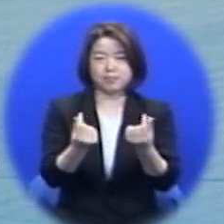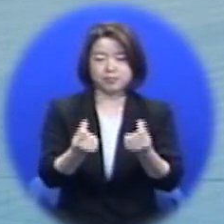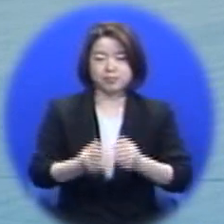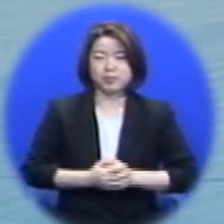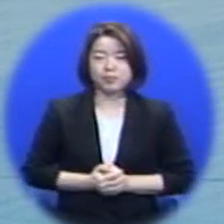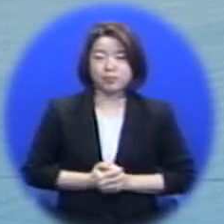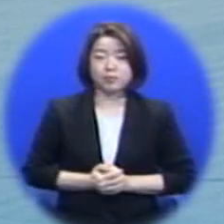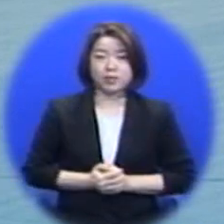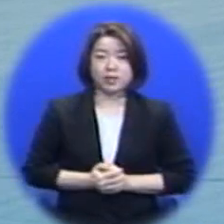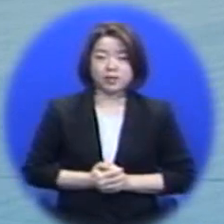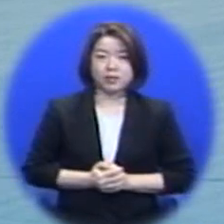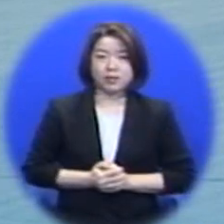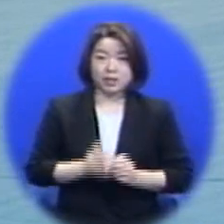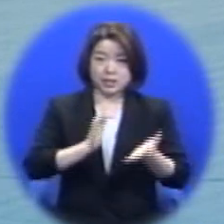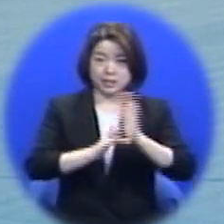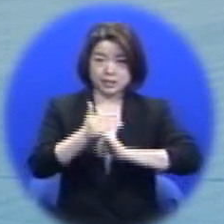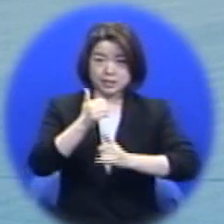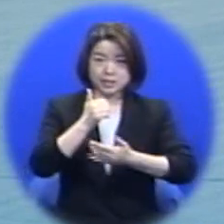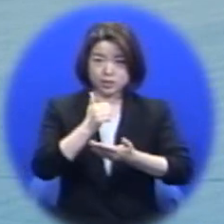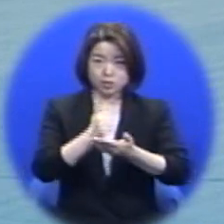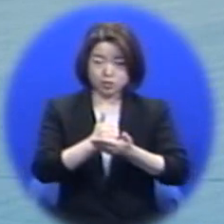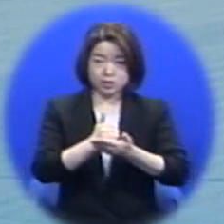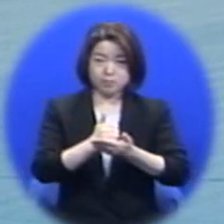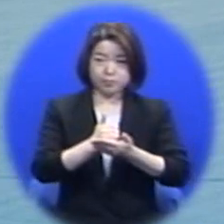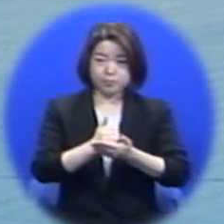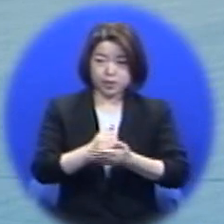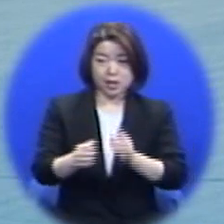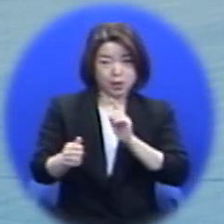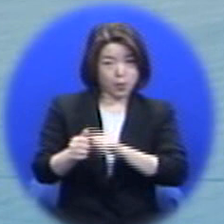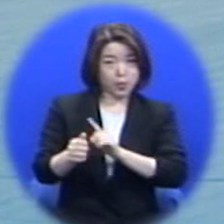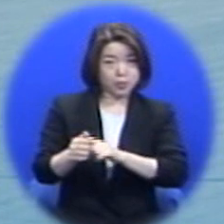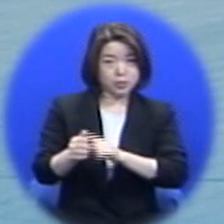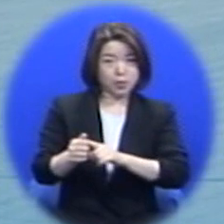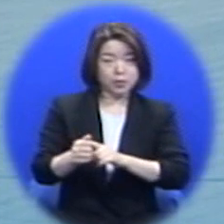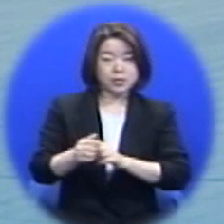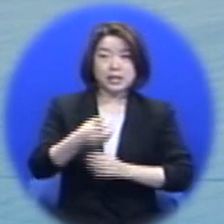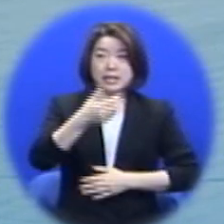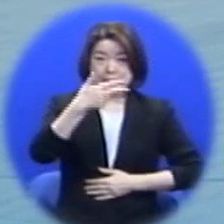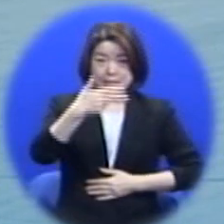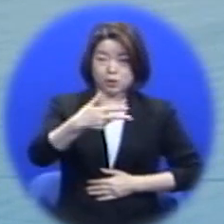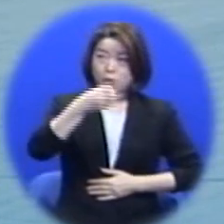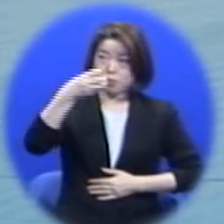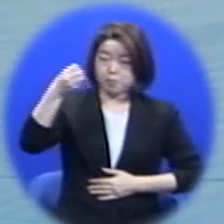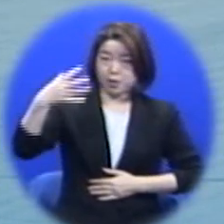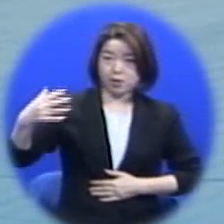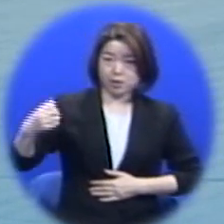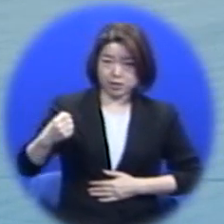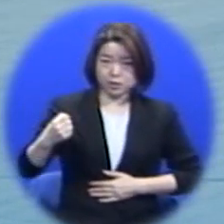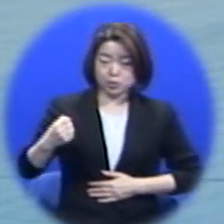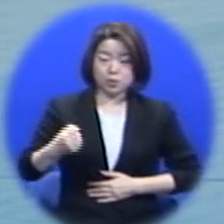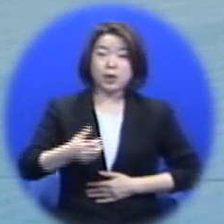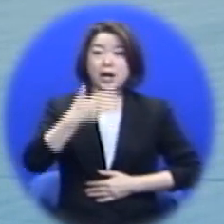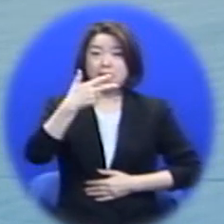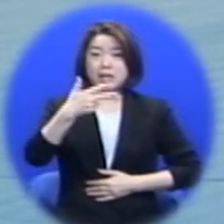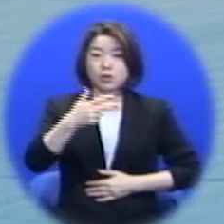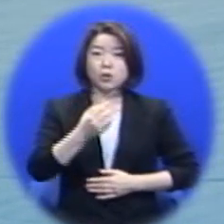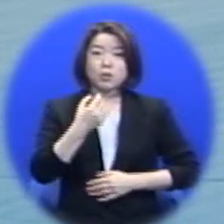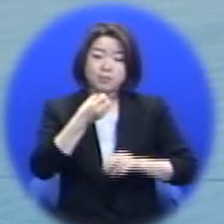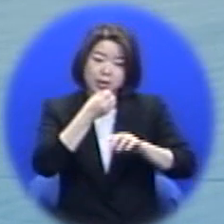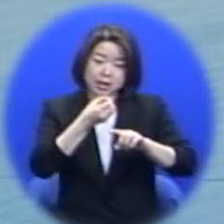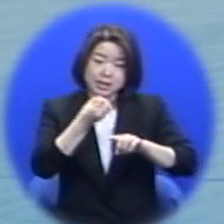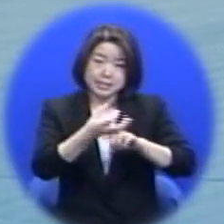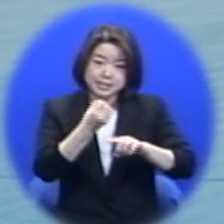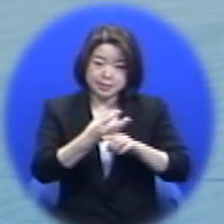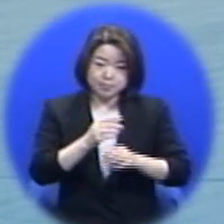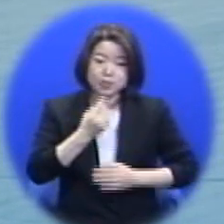보면 예수님을 가리켜서 오른손에 일곱 뼈를 쥐고 일곱 금촛대 사이를 거니시는 분이라는